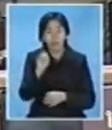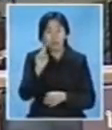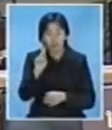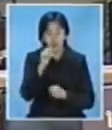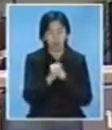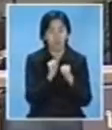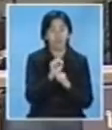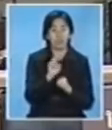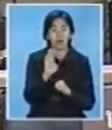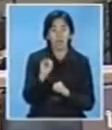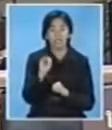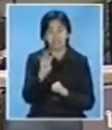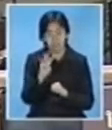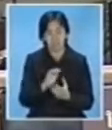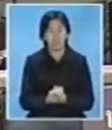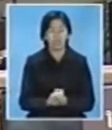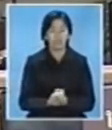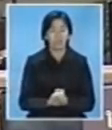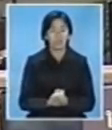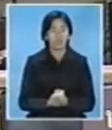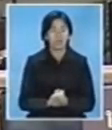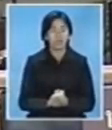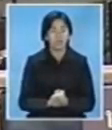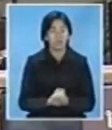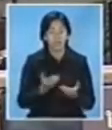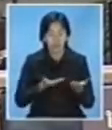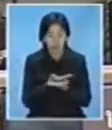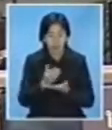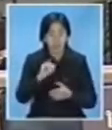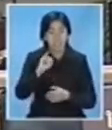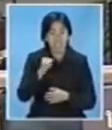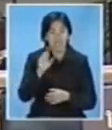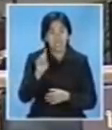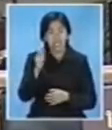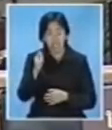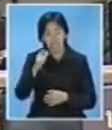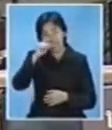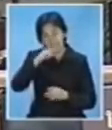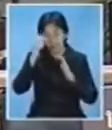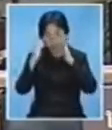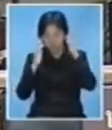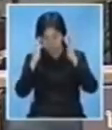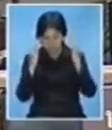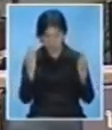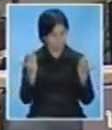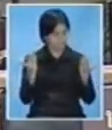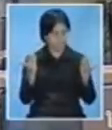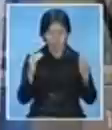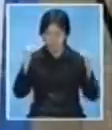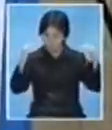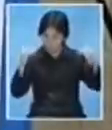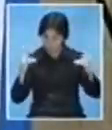ปี44กับการเจรจาแบบJDA ไทยมาเลเซียนะคะซึ่งในภา